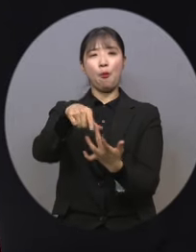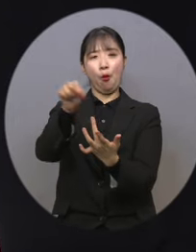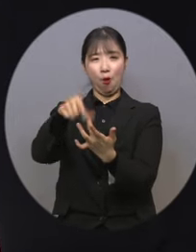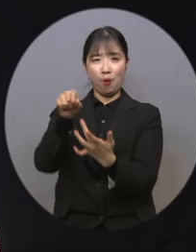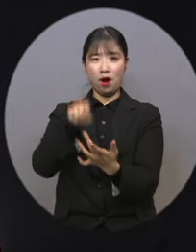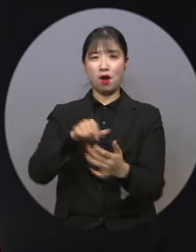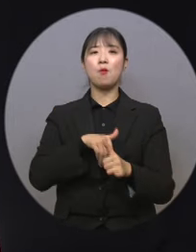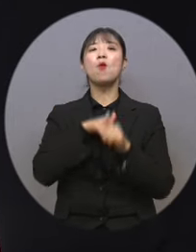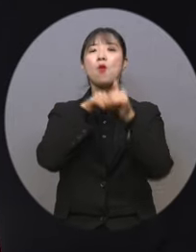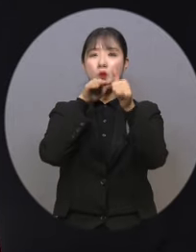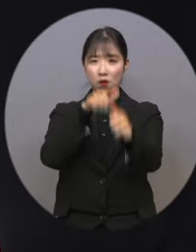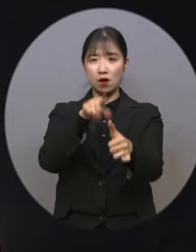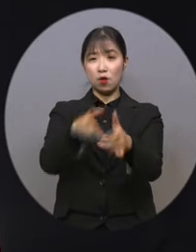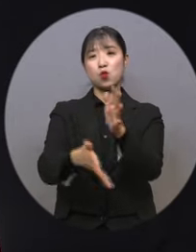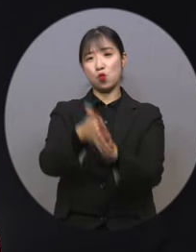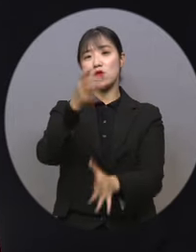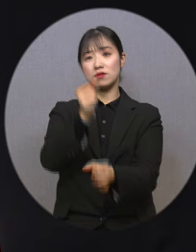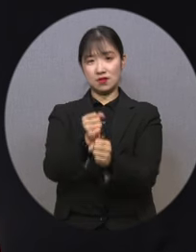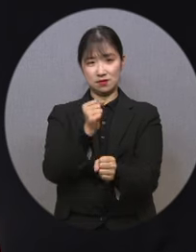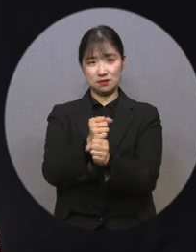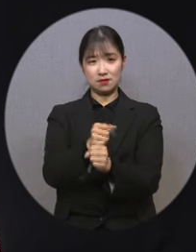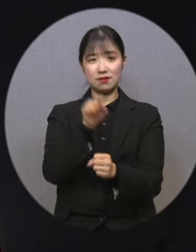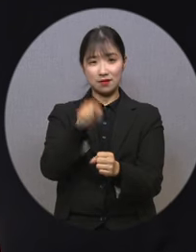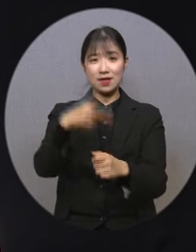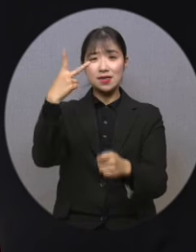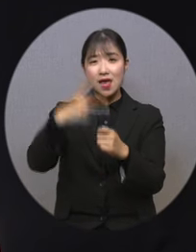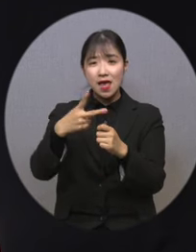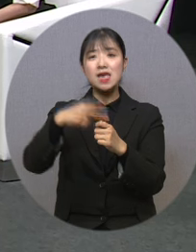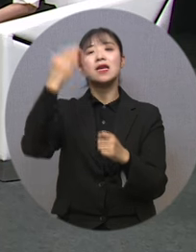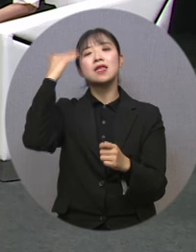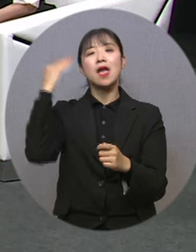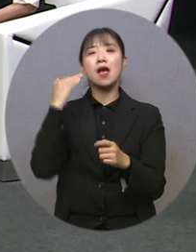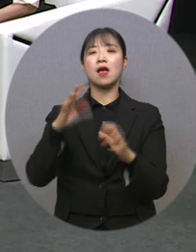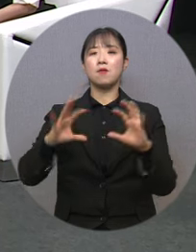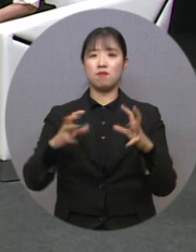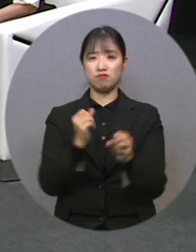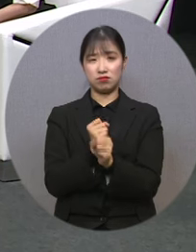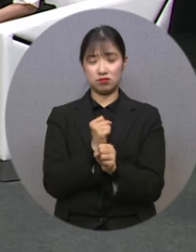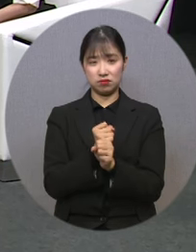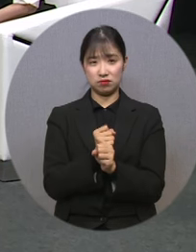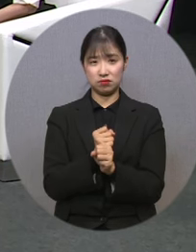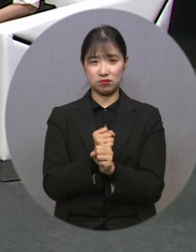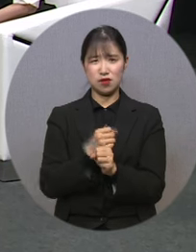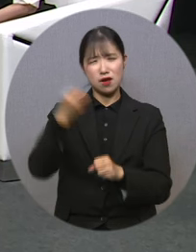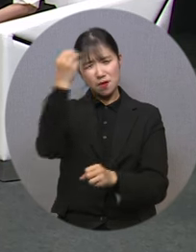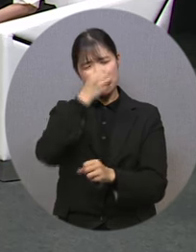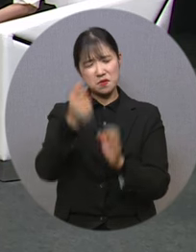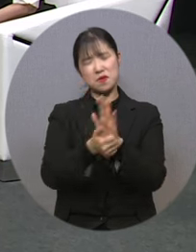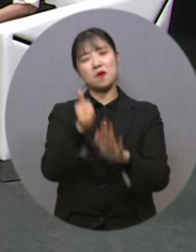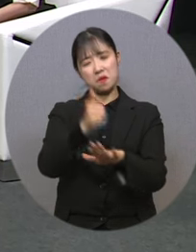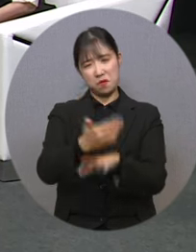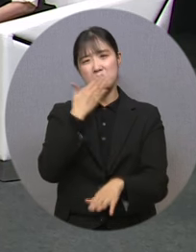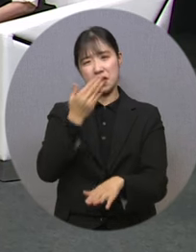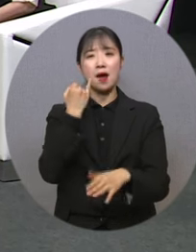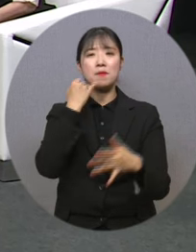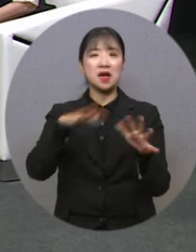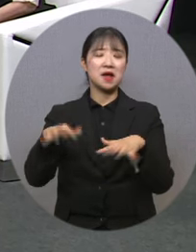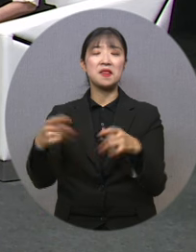뽑아서 거기다 보내가. 그 도시를 만들어. 그게 제2의 대한민국을 만듭니다. 어마어마하게 성공합니다.